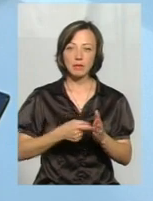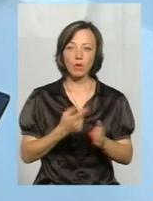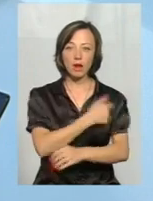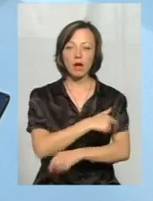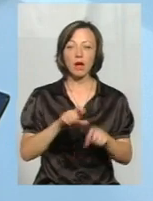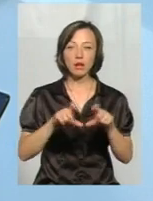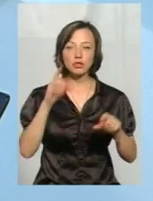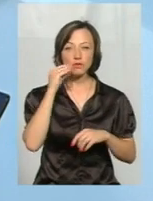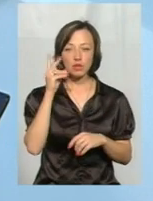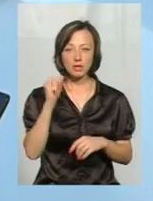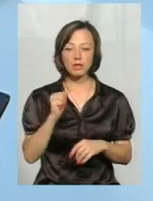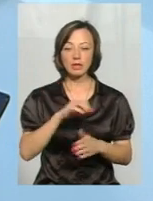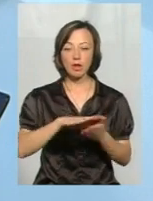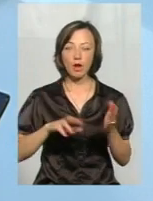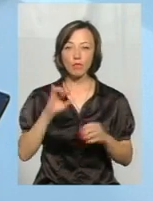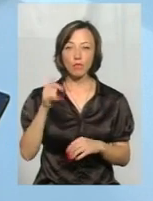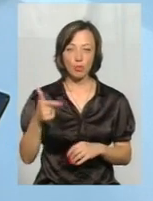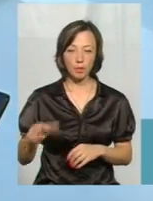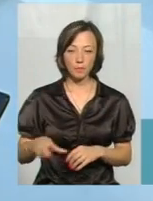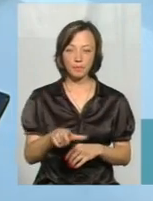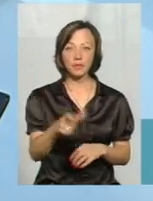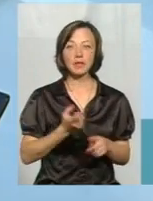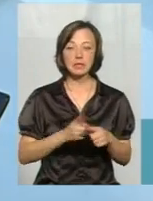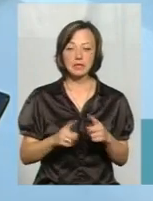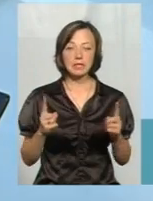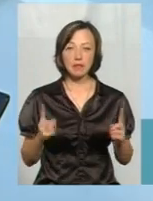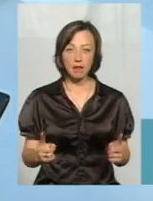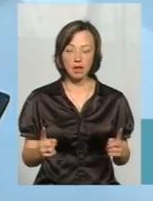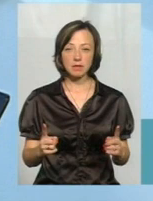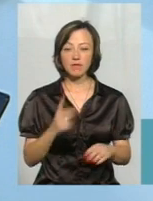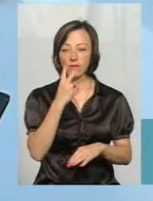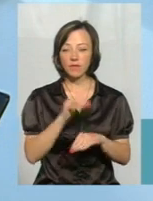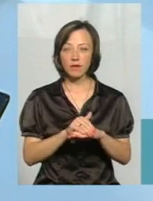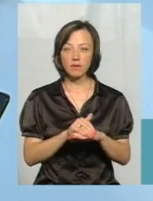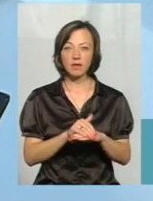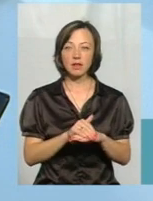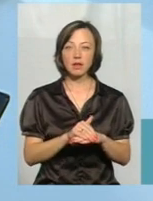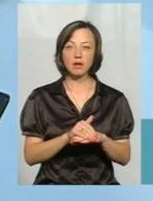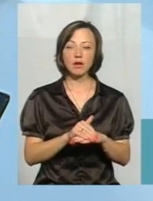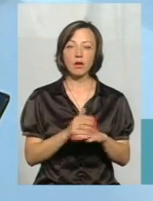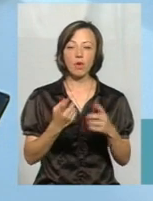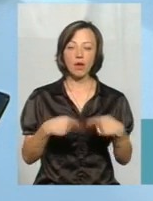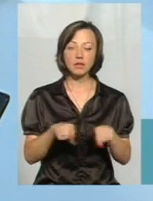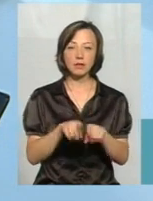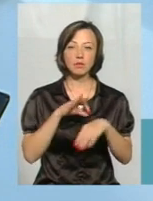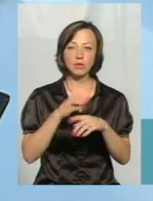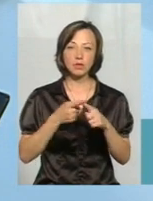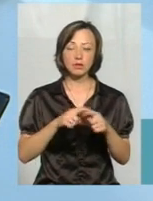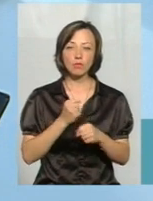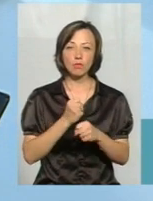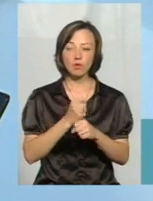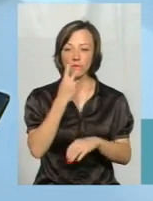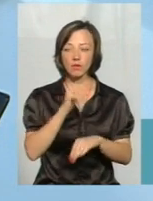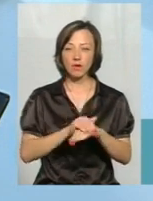на Шевченку, і далі в Південний Буг. От. То на ці ділянки ми тільки виявили з підрядною організацією, яка проводить ці роботи, ми виявили